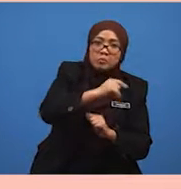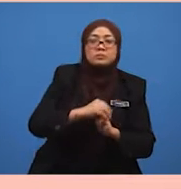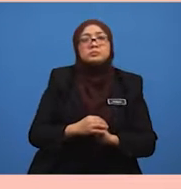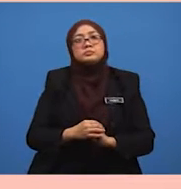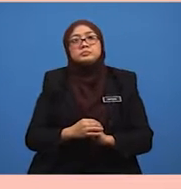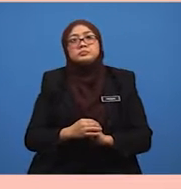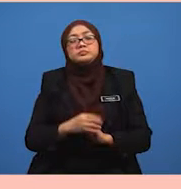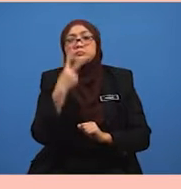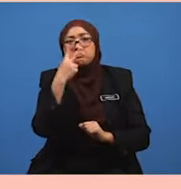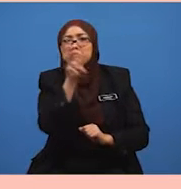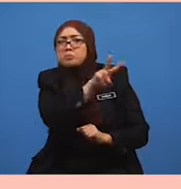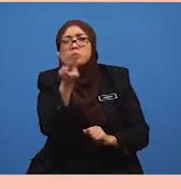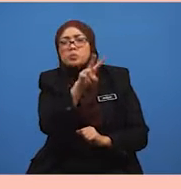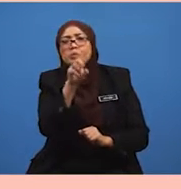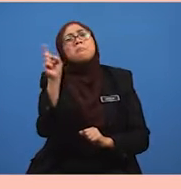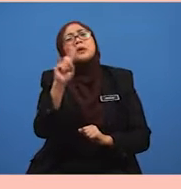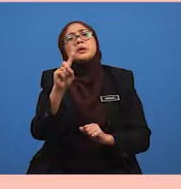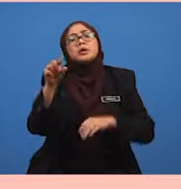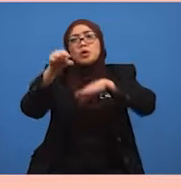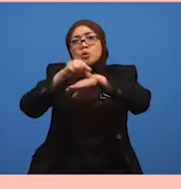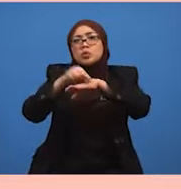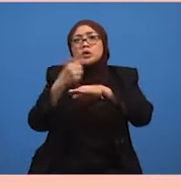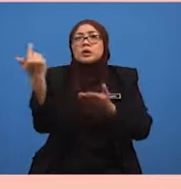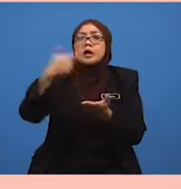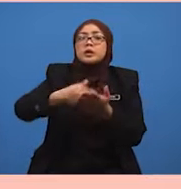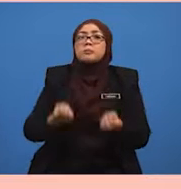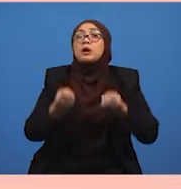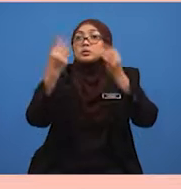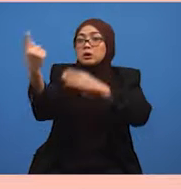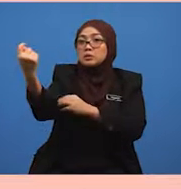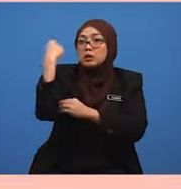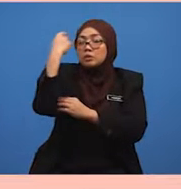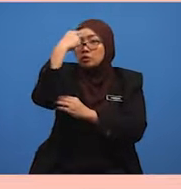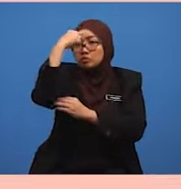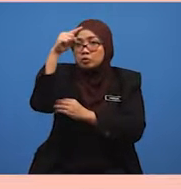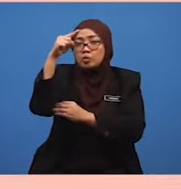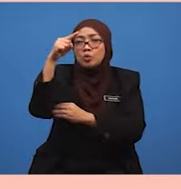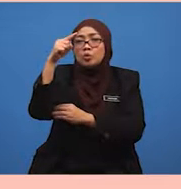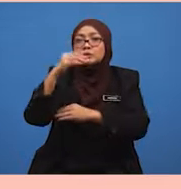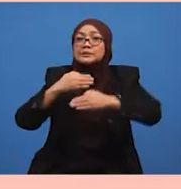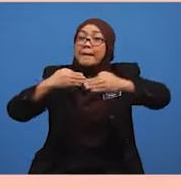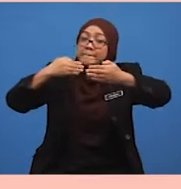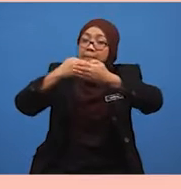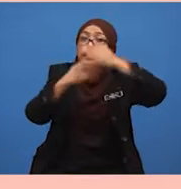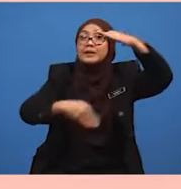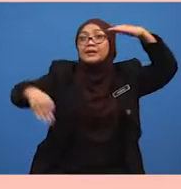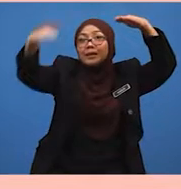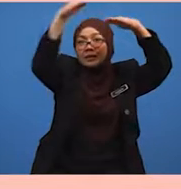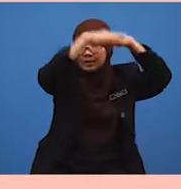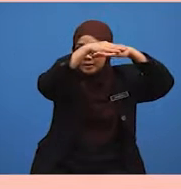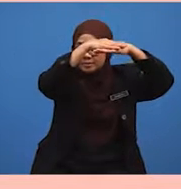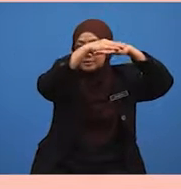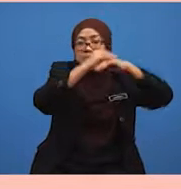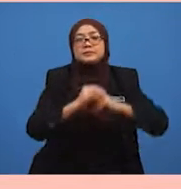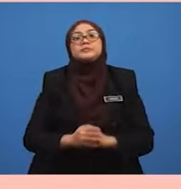manakah memerlukan lebih banyak tenaga untuk sampai ke atas? Ya, betul. Situasi